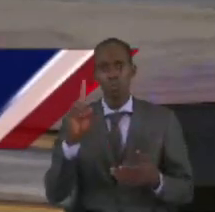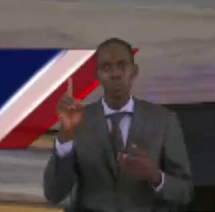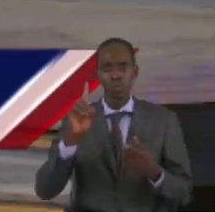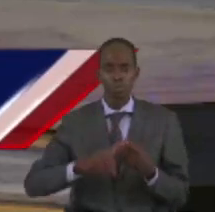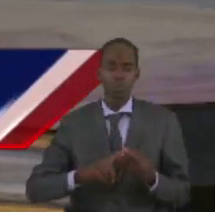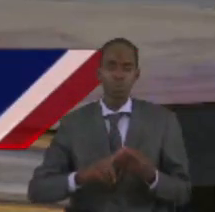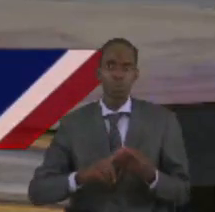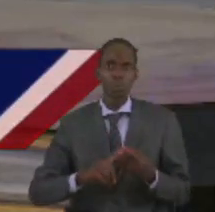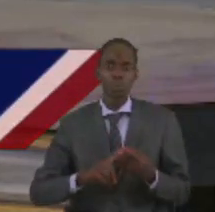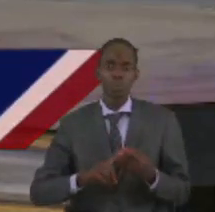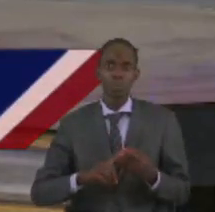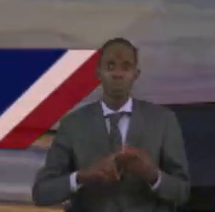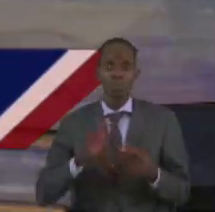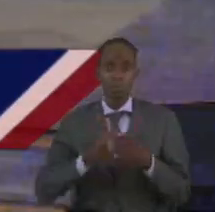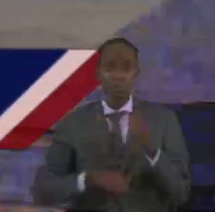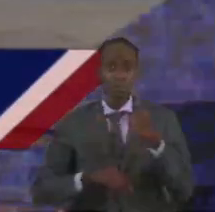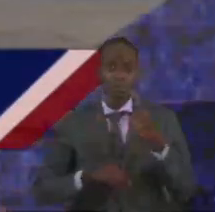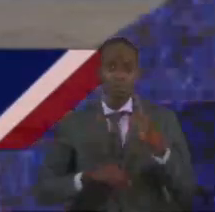16.